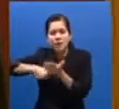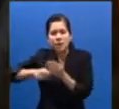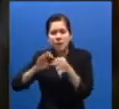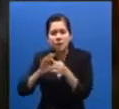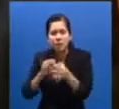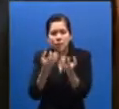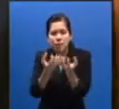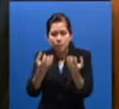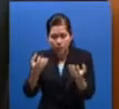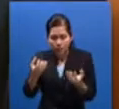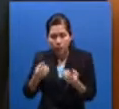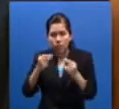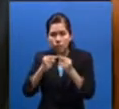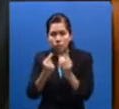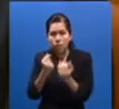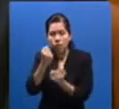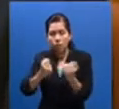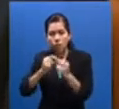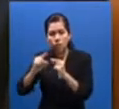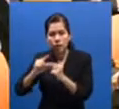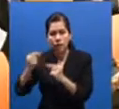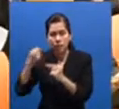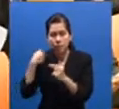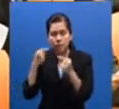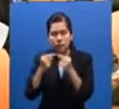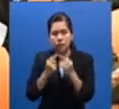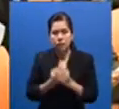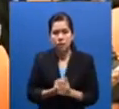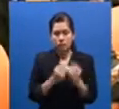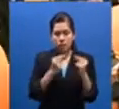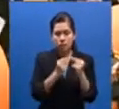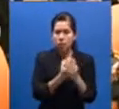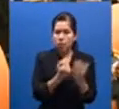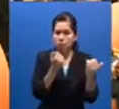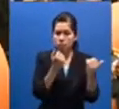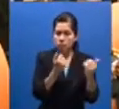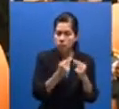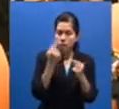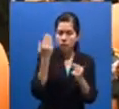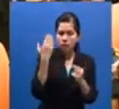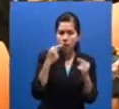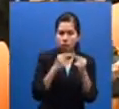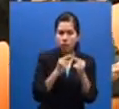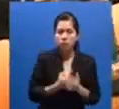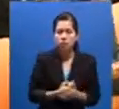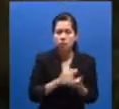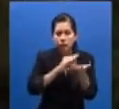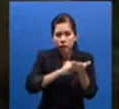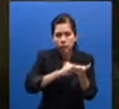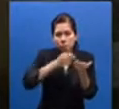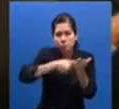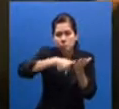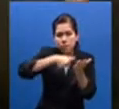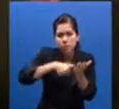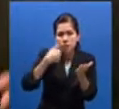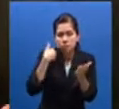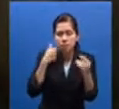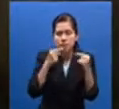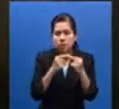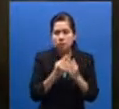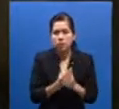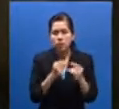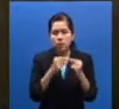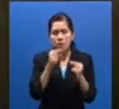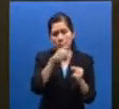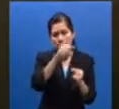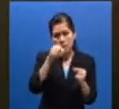เครื่องยนต์ขนาด3000ccก็จะปัจจุบันด้วยเก็บในอัตราร้อยละ 60ของมูลค่าการนำเข้าเนื่องจากมองว่าความ